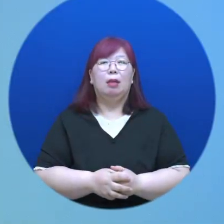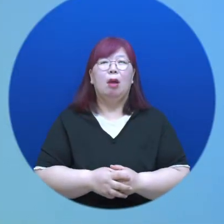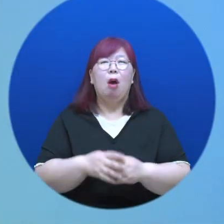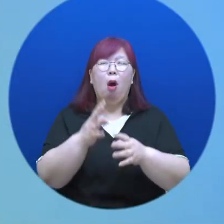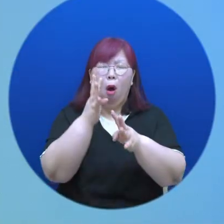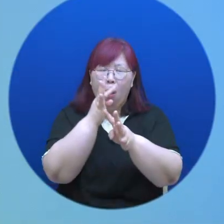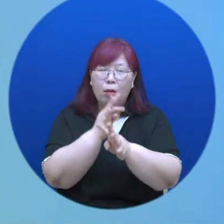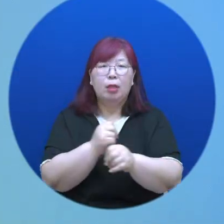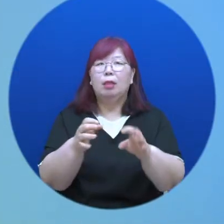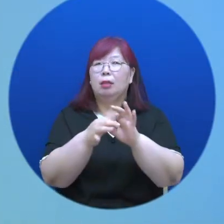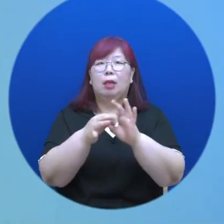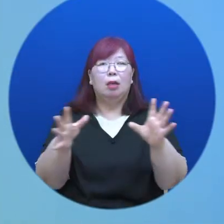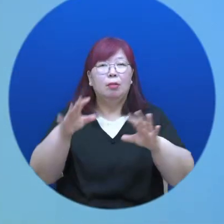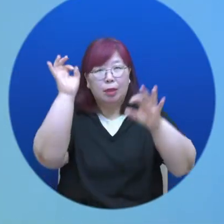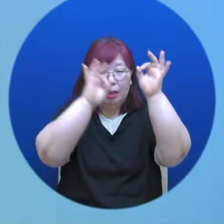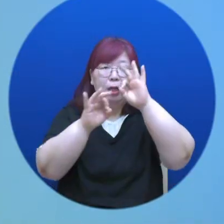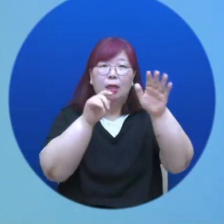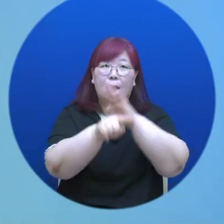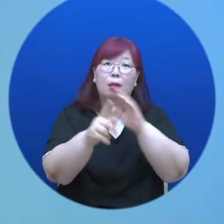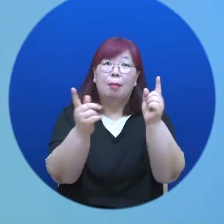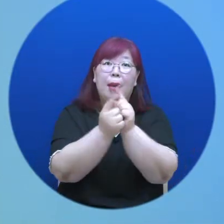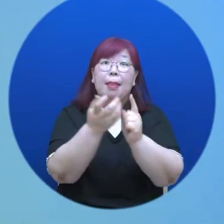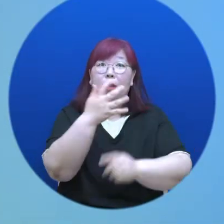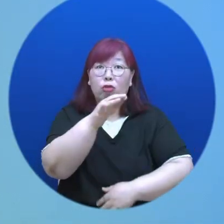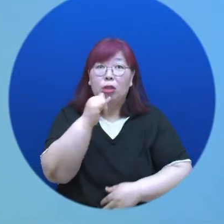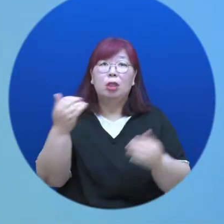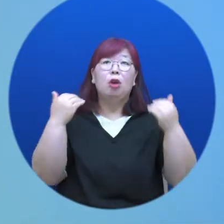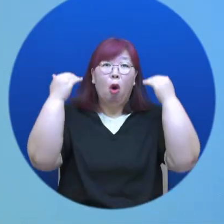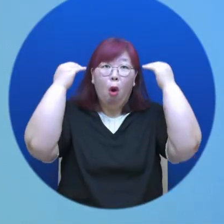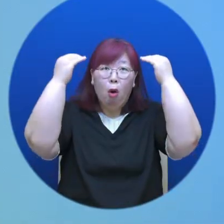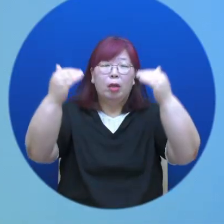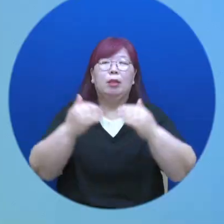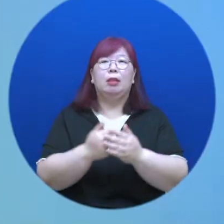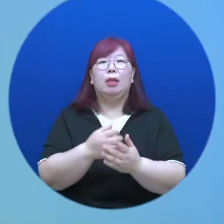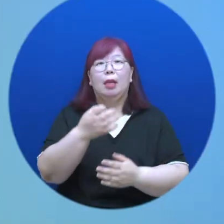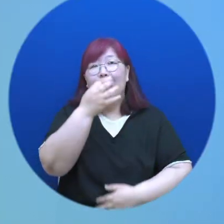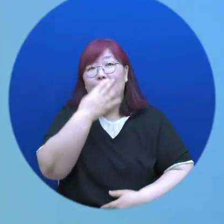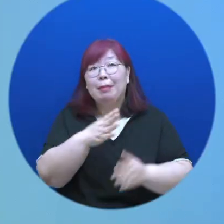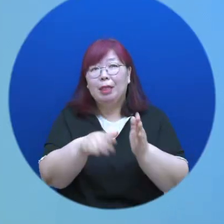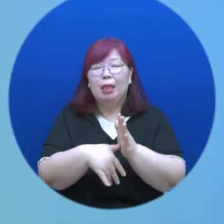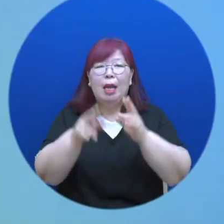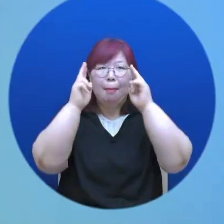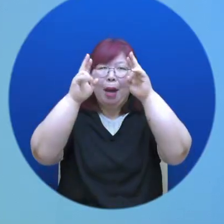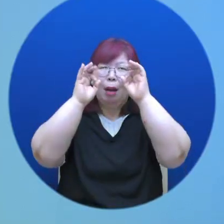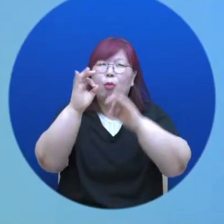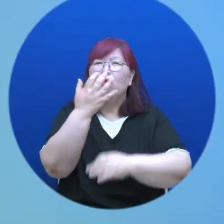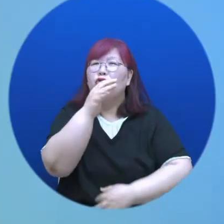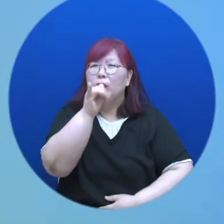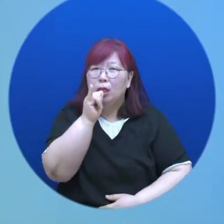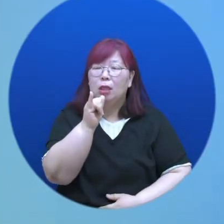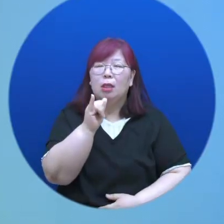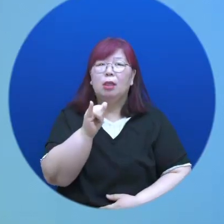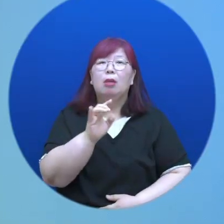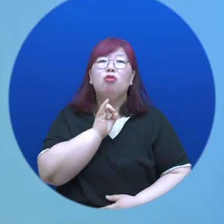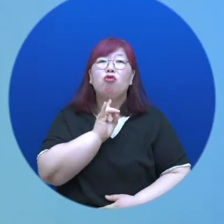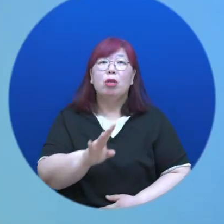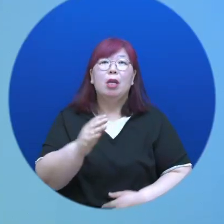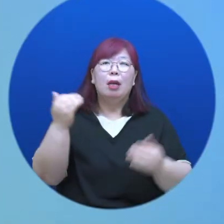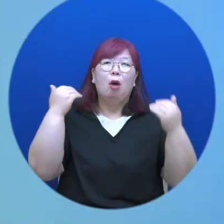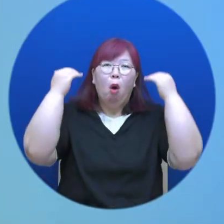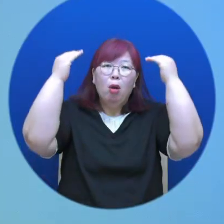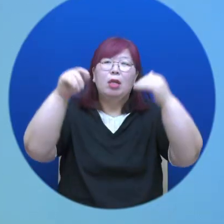언제든 찾아갈 수 있는 유일한 어른, 힘들 때 바라볼 수 있는 유일한 어른이 이 선생님이었어요.